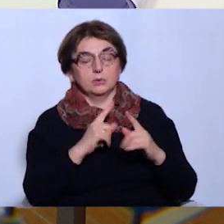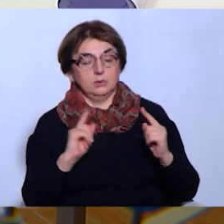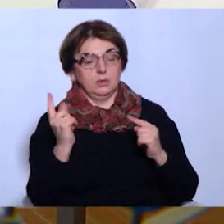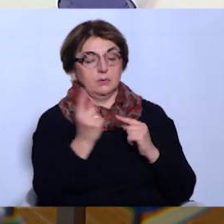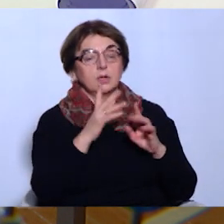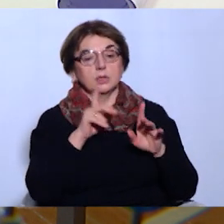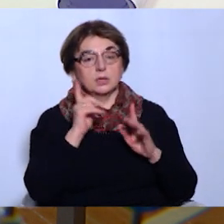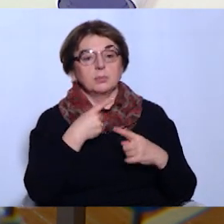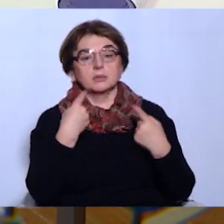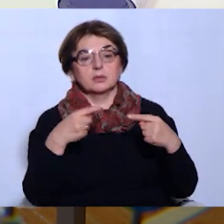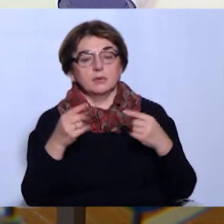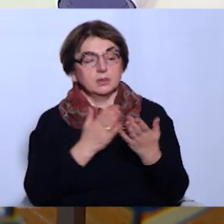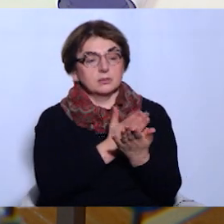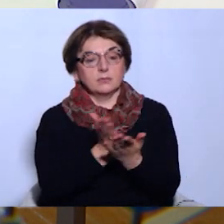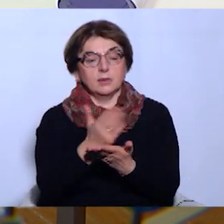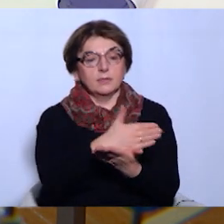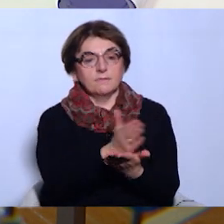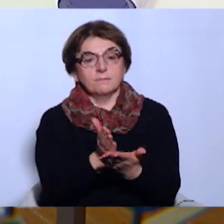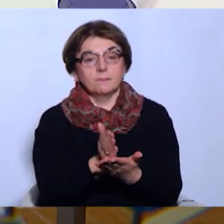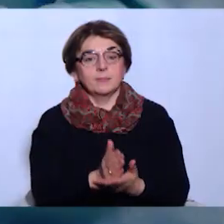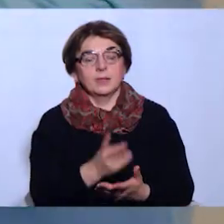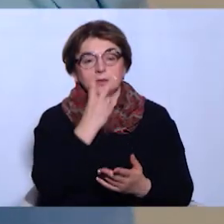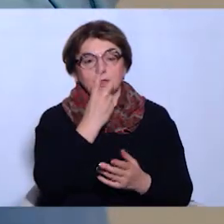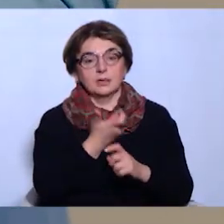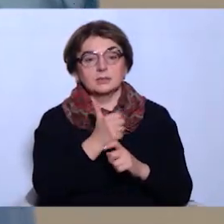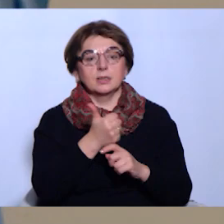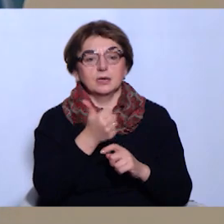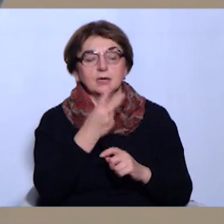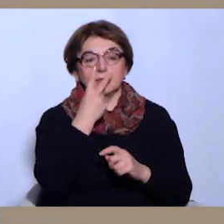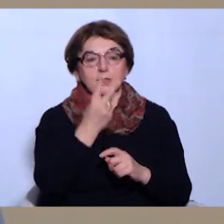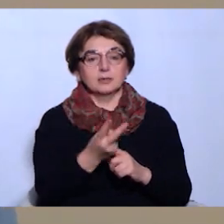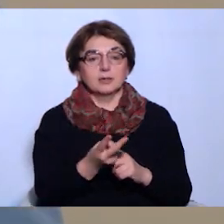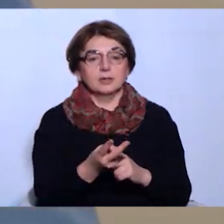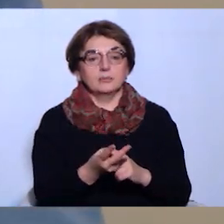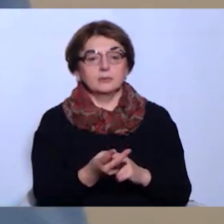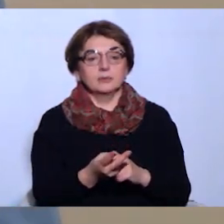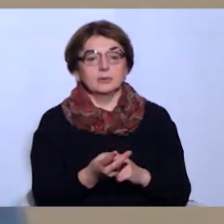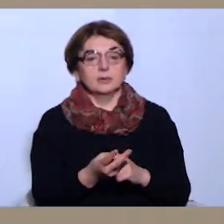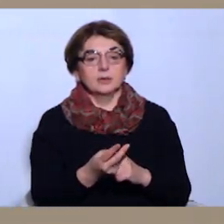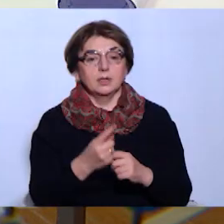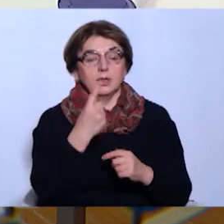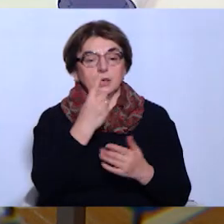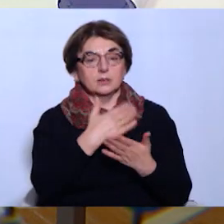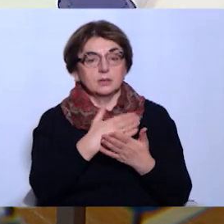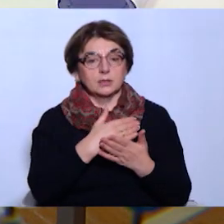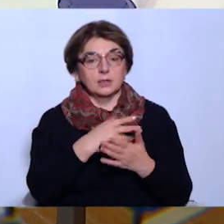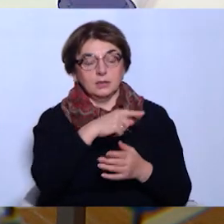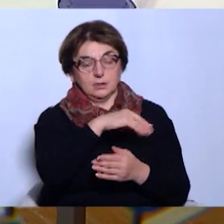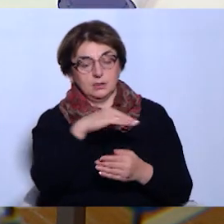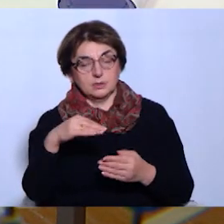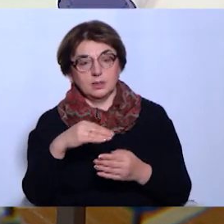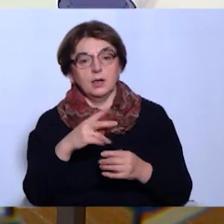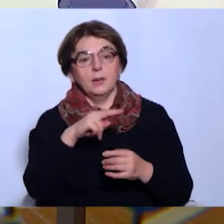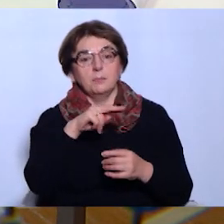ორიენტაცია. აი შეხედეთ, მგონი კარგად გამოჩნდა ეს ყველაფერი. ერთი გვექნება PX-ი, PY-ი